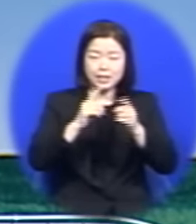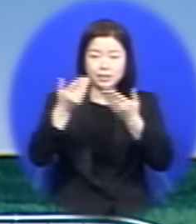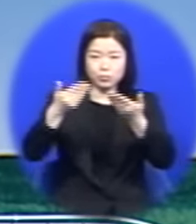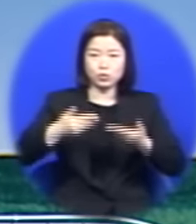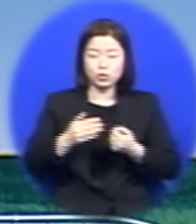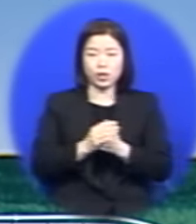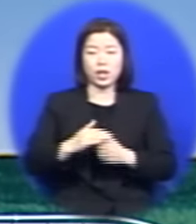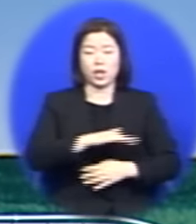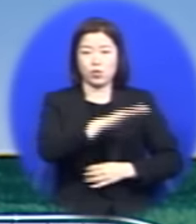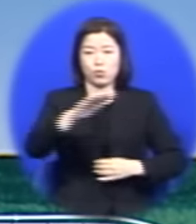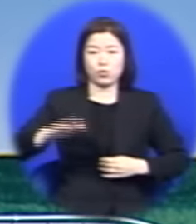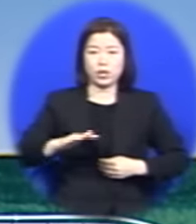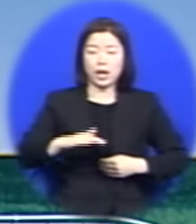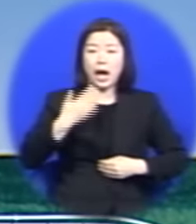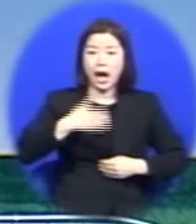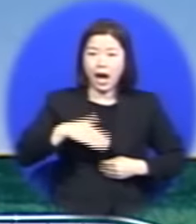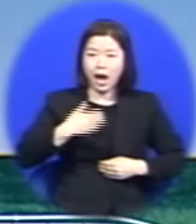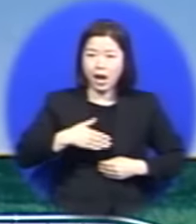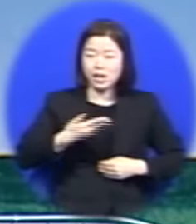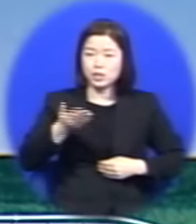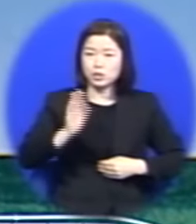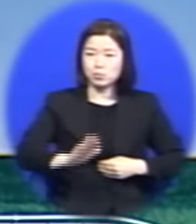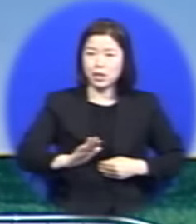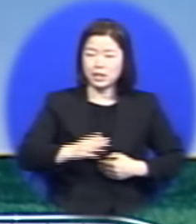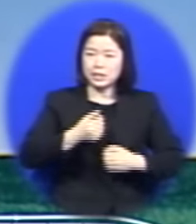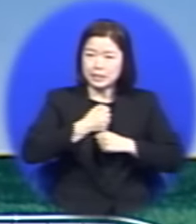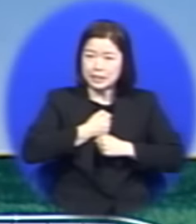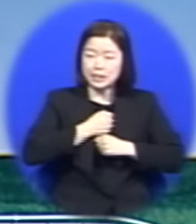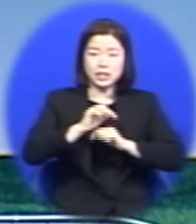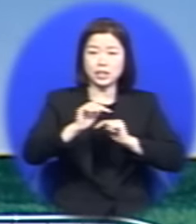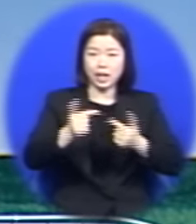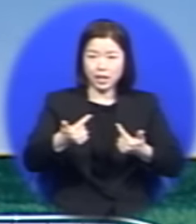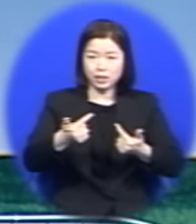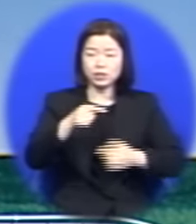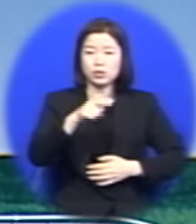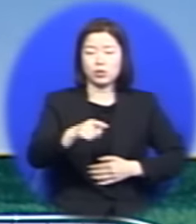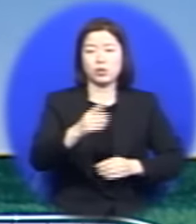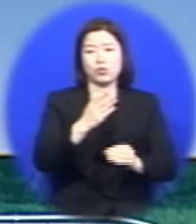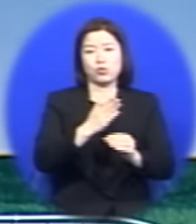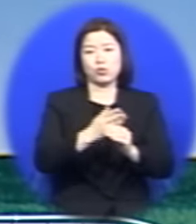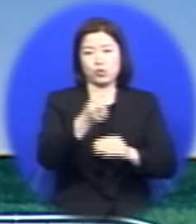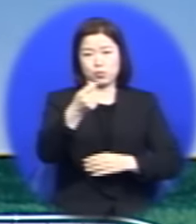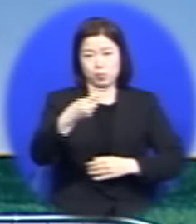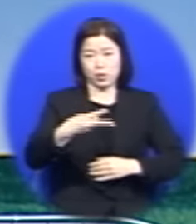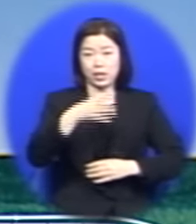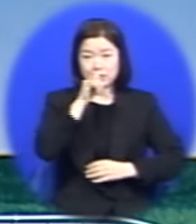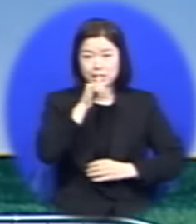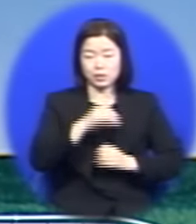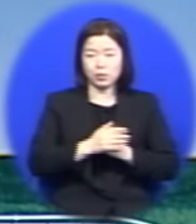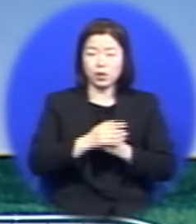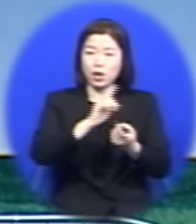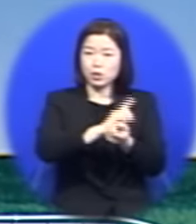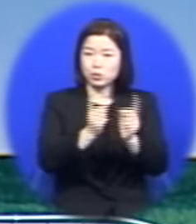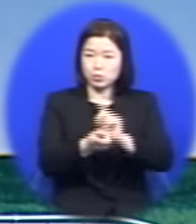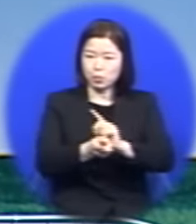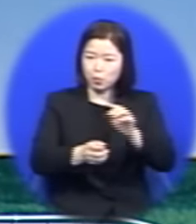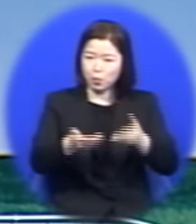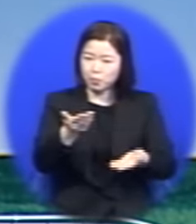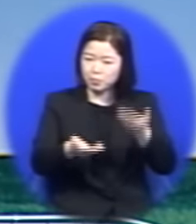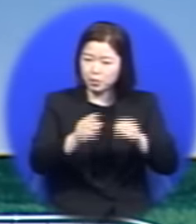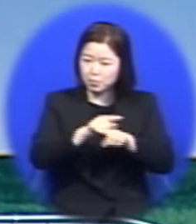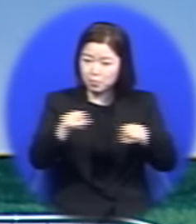알고도 지키지 않는 몇 가지 중에 하나입니다. 서로 비판하지 말라고 그렇게